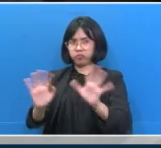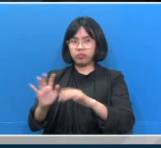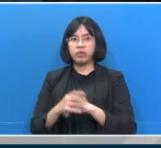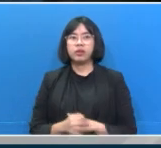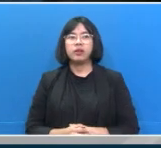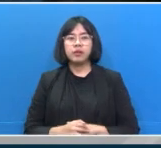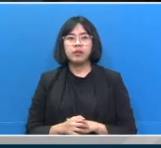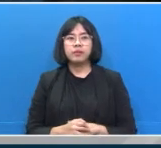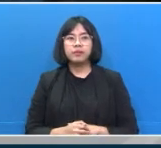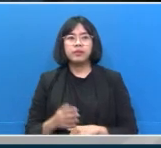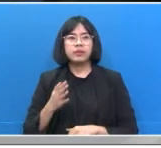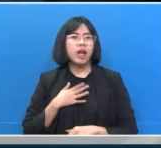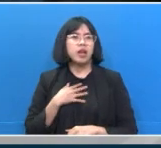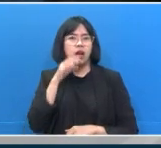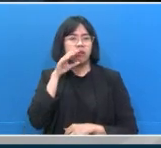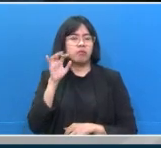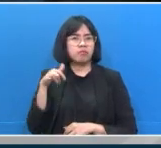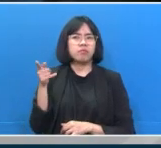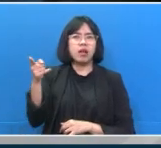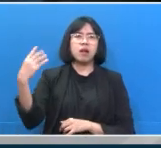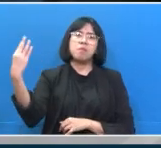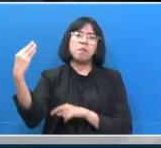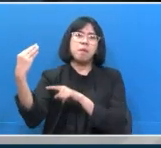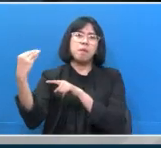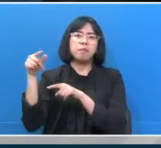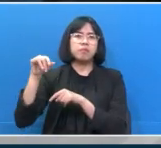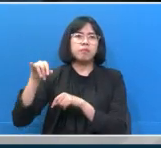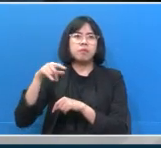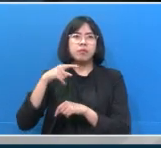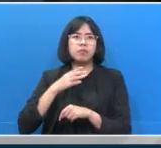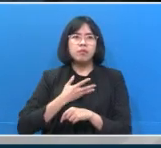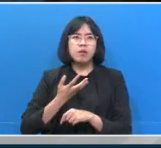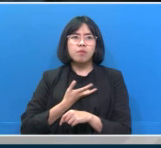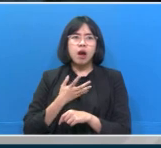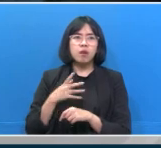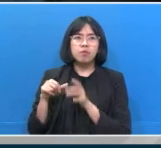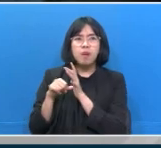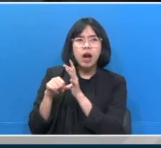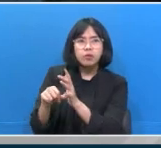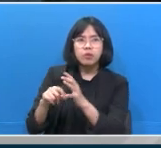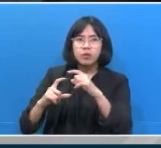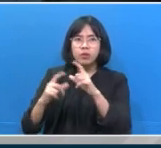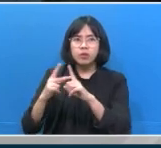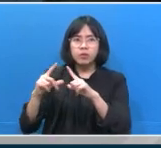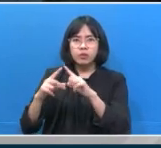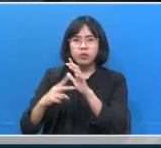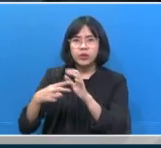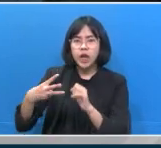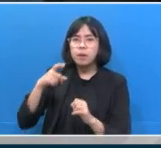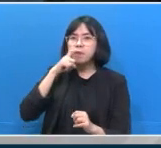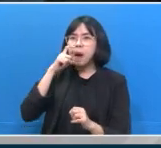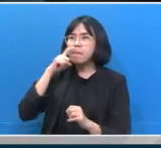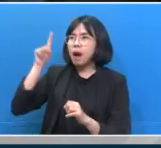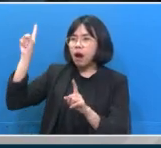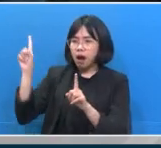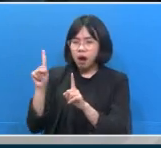Lalu saya keberatan soal yang katanya saya mau nyelamatin Shane. Ayah saya yang bakal selamatin Shane itu